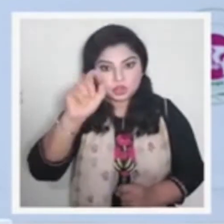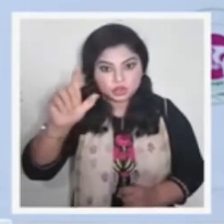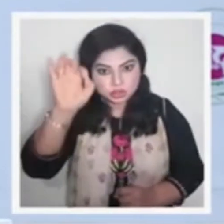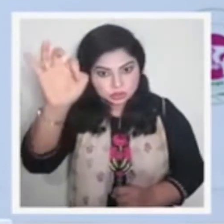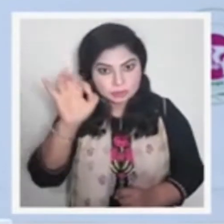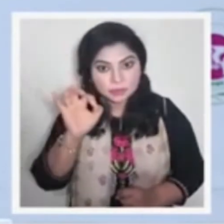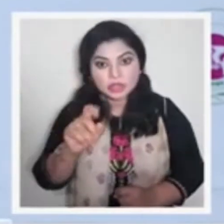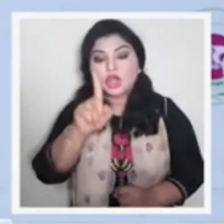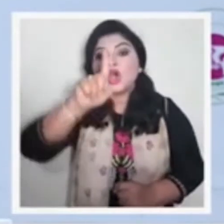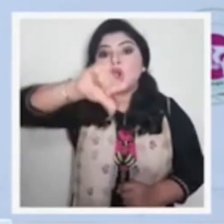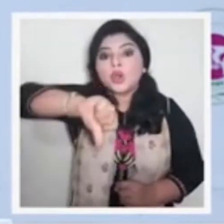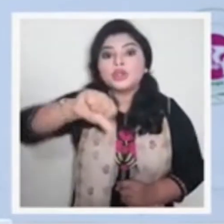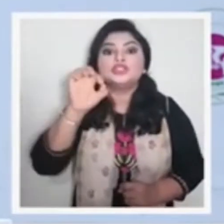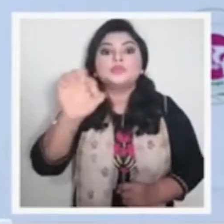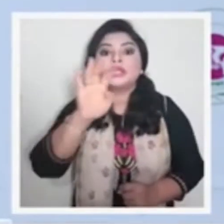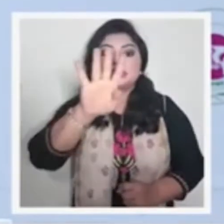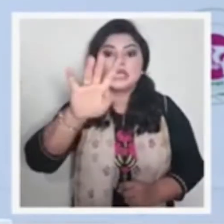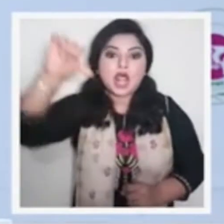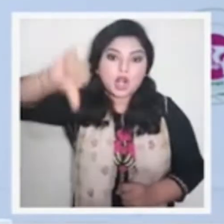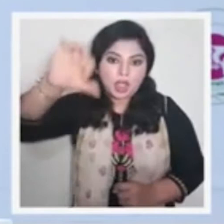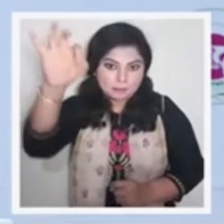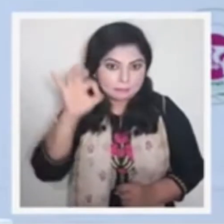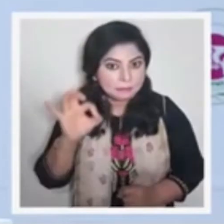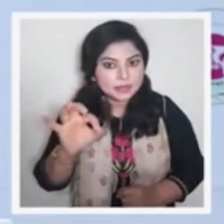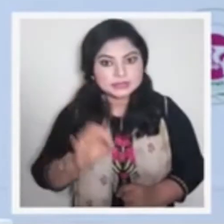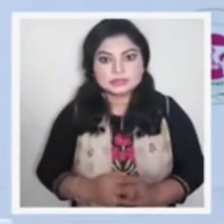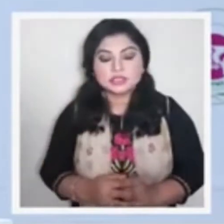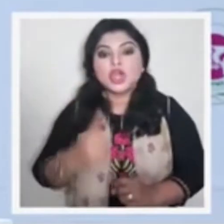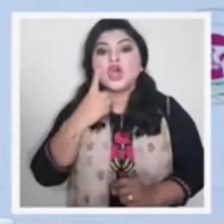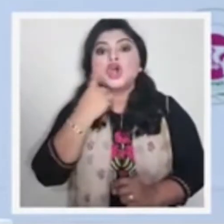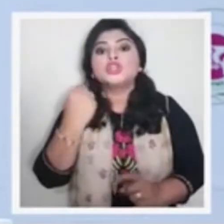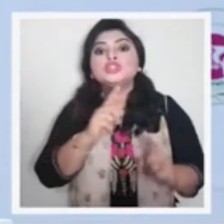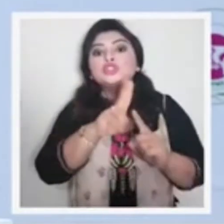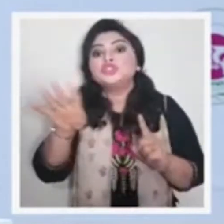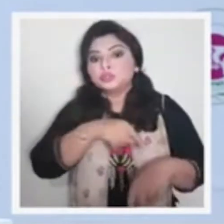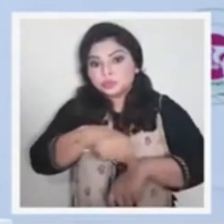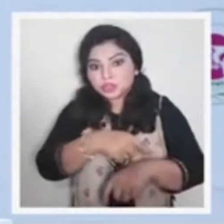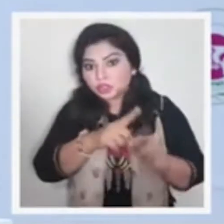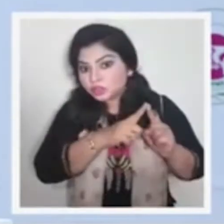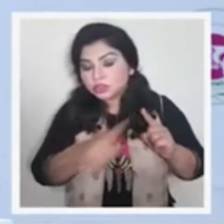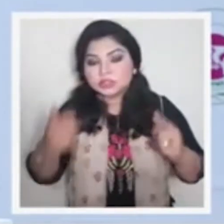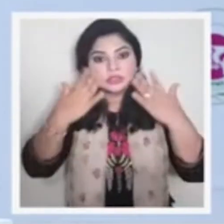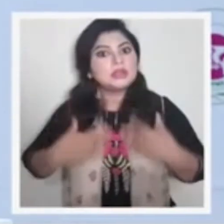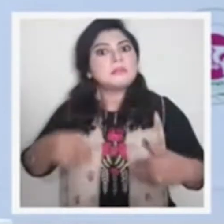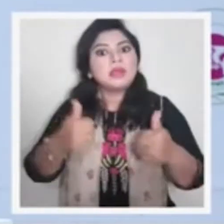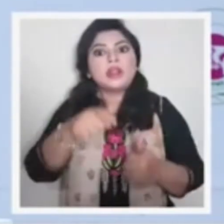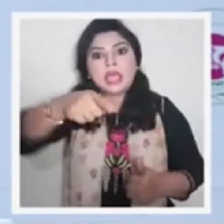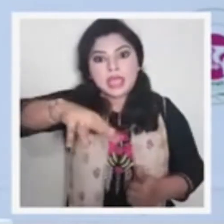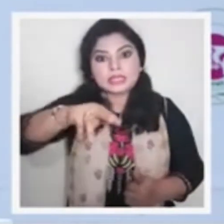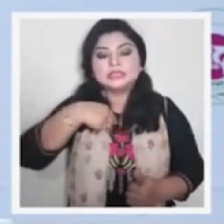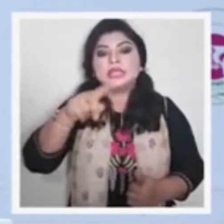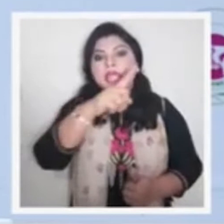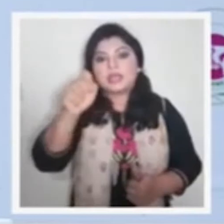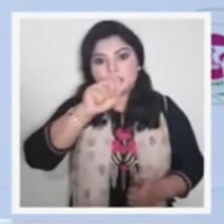181,129জন। 24 ঘন্টায় শনাক্তের হার 24.00% এবং এ পর্যন্ত শনাক্তের হার 19.49%।